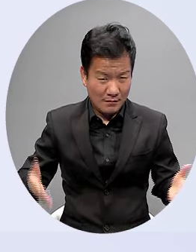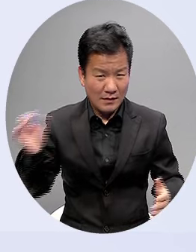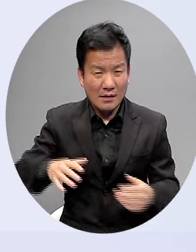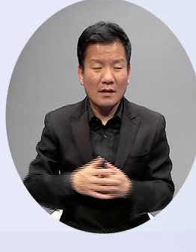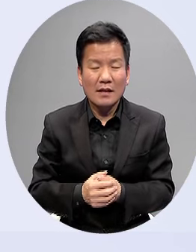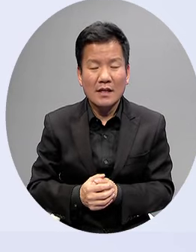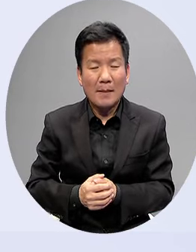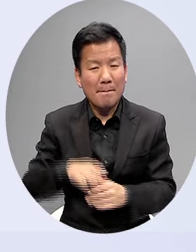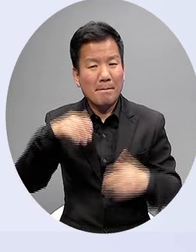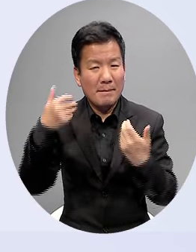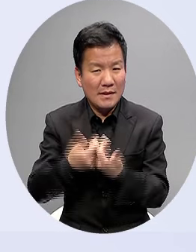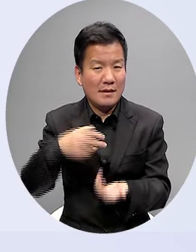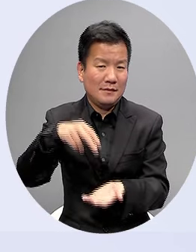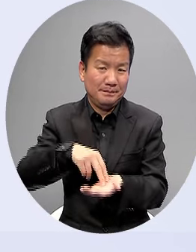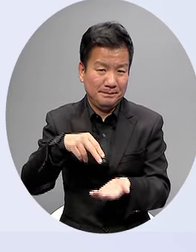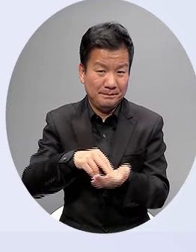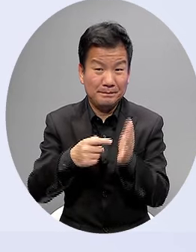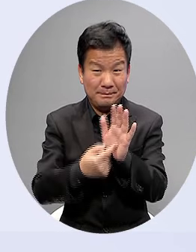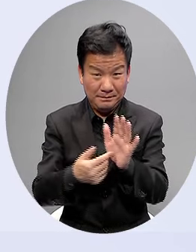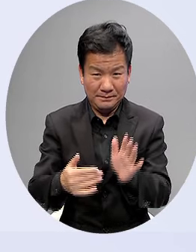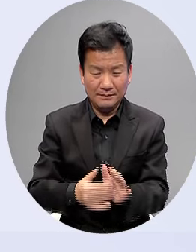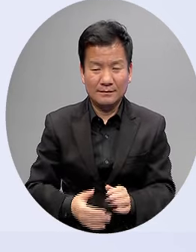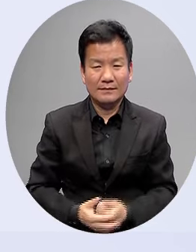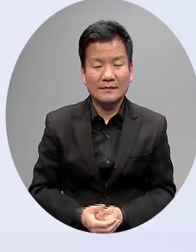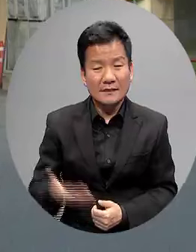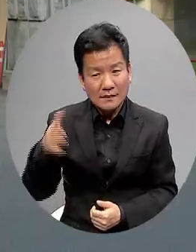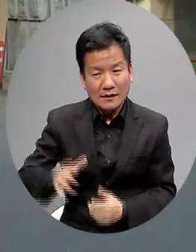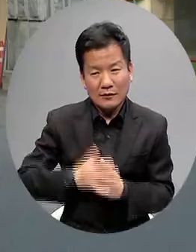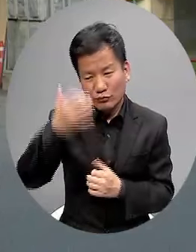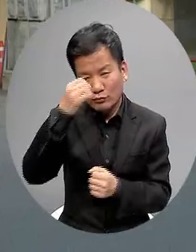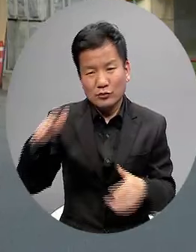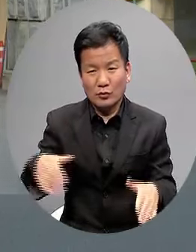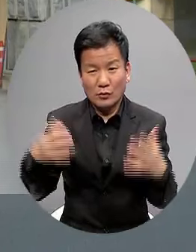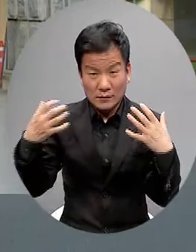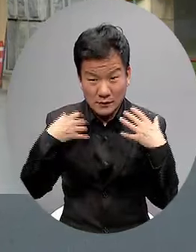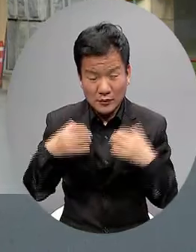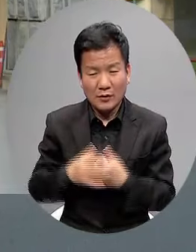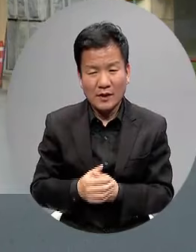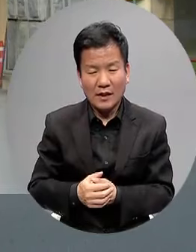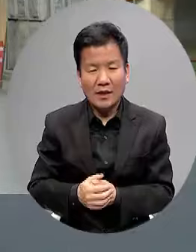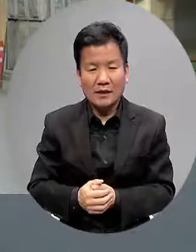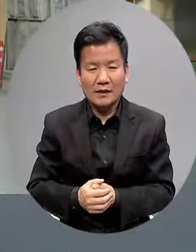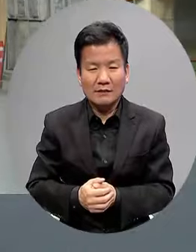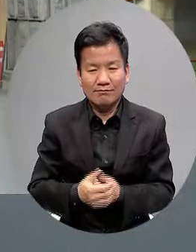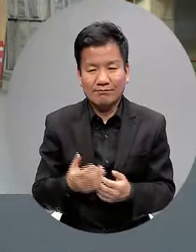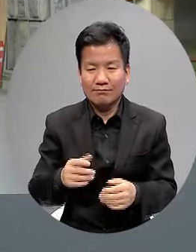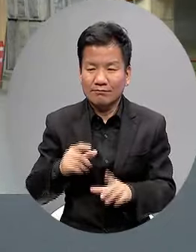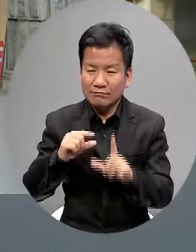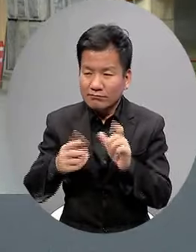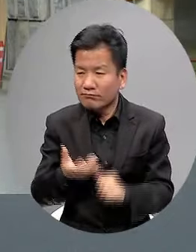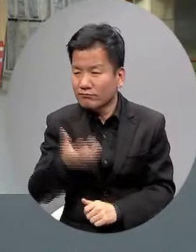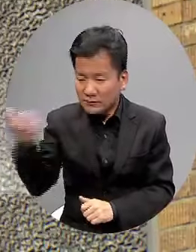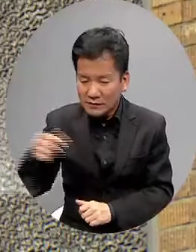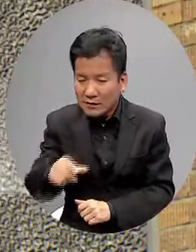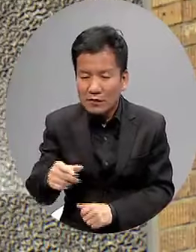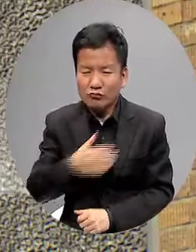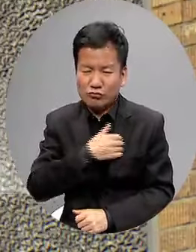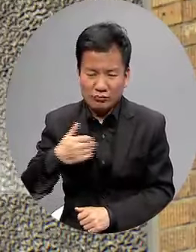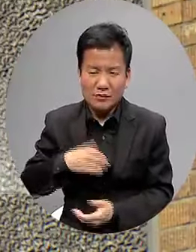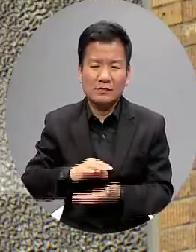사실상 반대 의견을 냈습니다 그런데도 충청북도는 도회 청사를 일부 쓰면 공간이